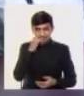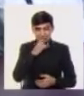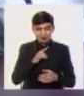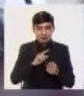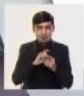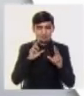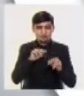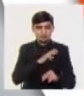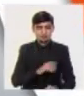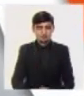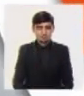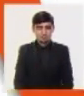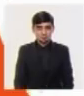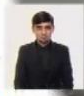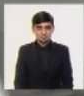казахстанцев?